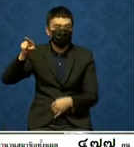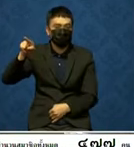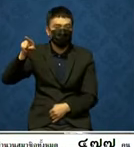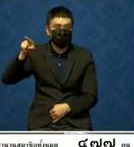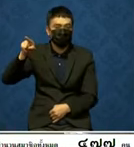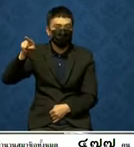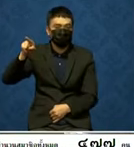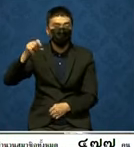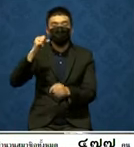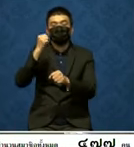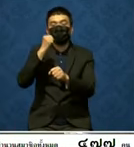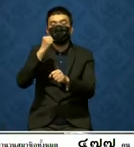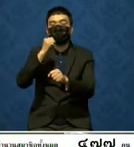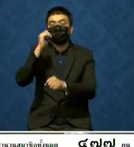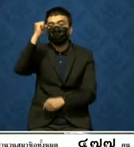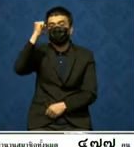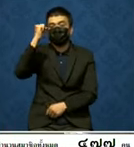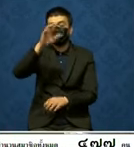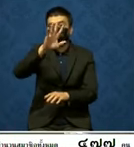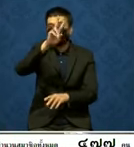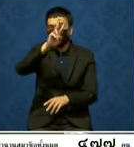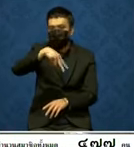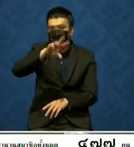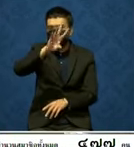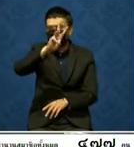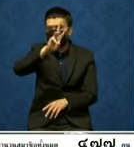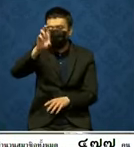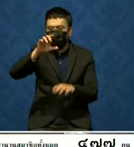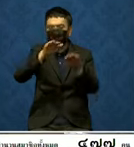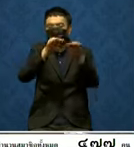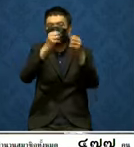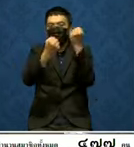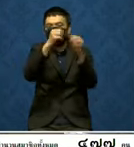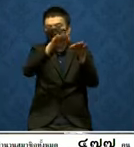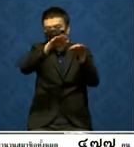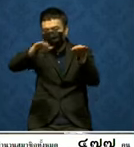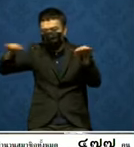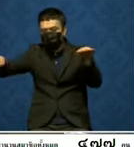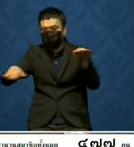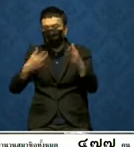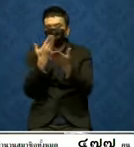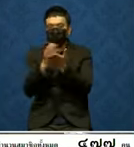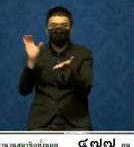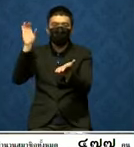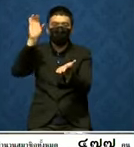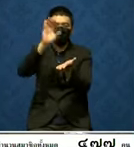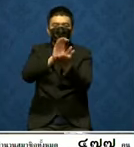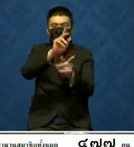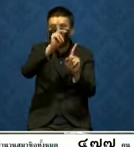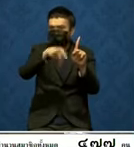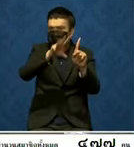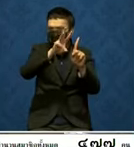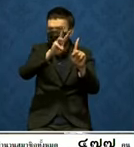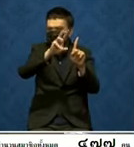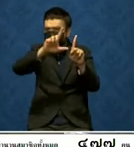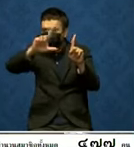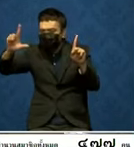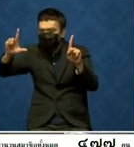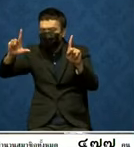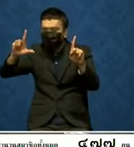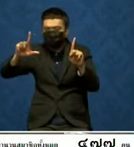eticketของรถเมย์เนี่ย 2,600 คันนะครับใช้วงเงินไปทั้งสิ้น 1,600 กว่าล้านบาทก็ไม่ทราบว่าทางสถา